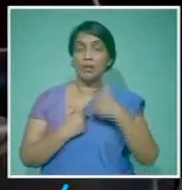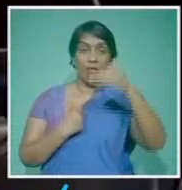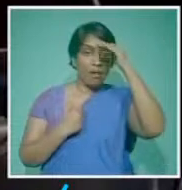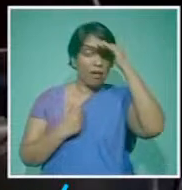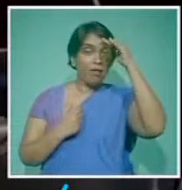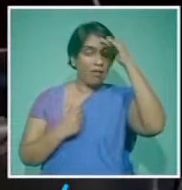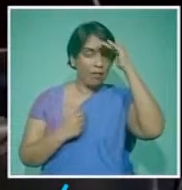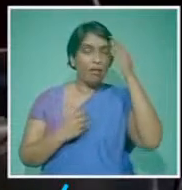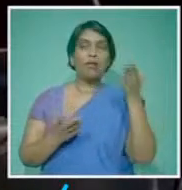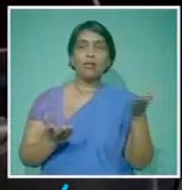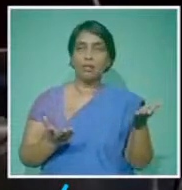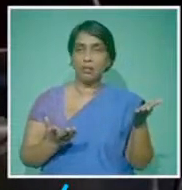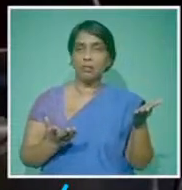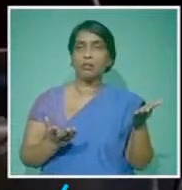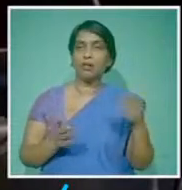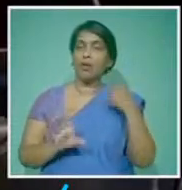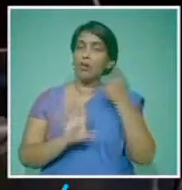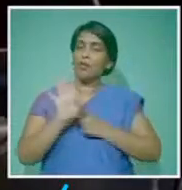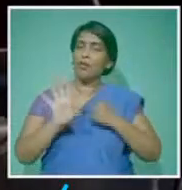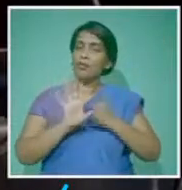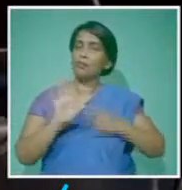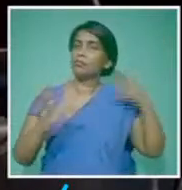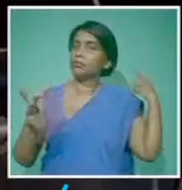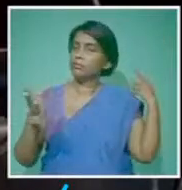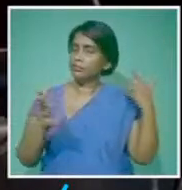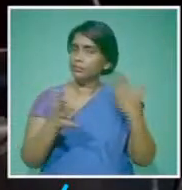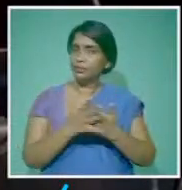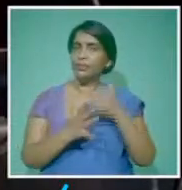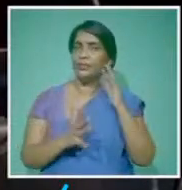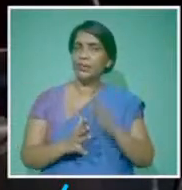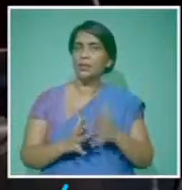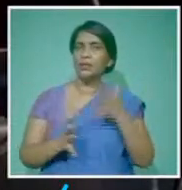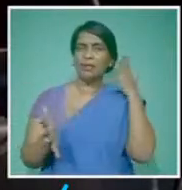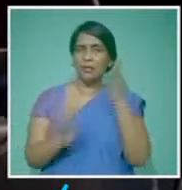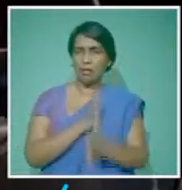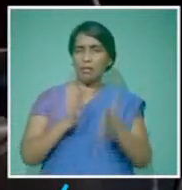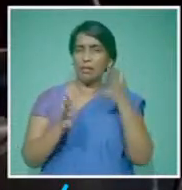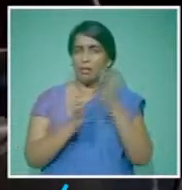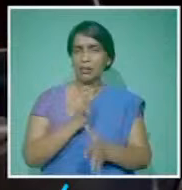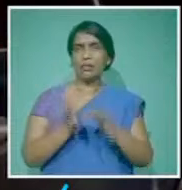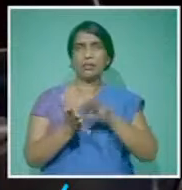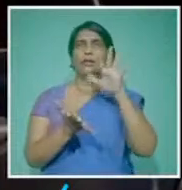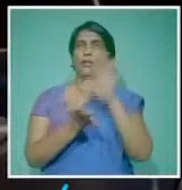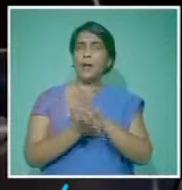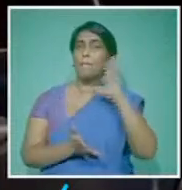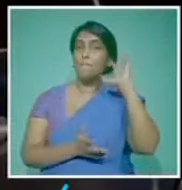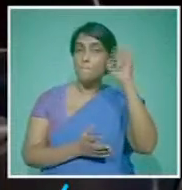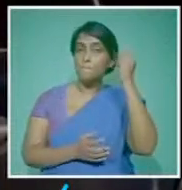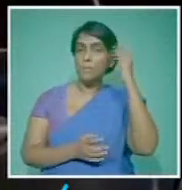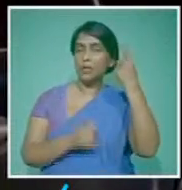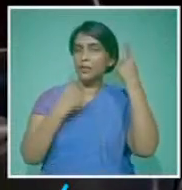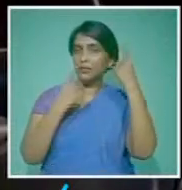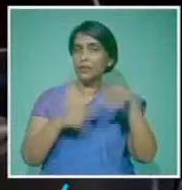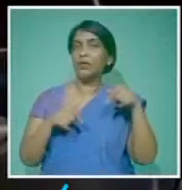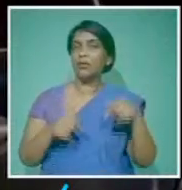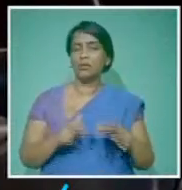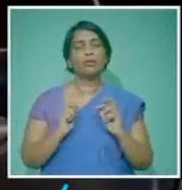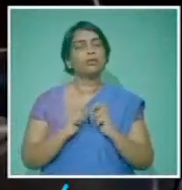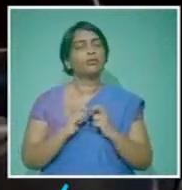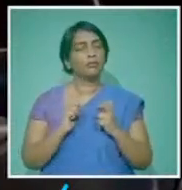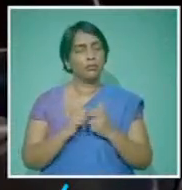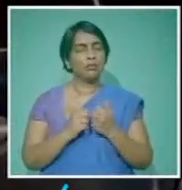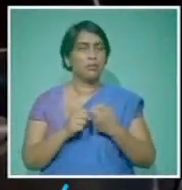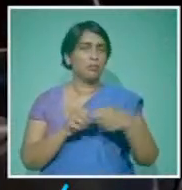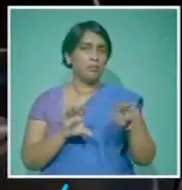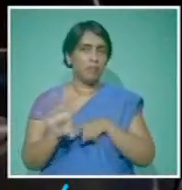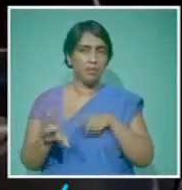නායකයන් දශක ගණනාවක් තුල ගත්ත වැරදි තීරණවල ප්‍රතිඵල නිසා තමයි මේ අද්භූත නිර්මාණය